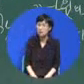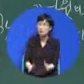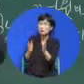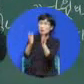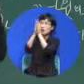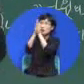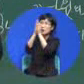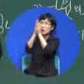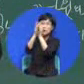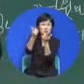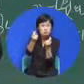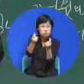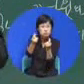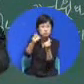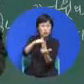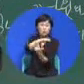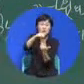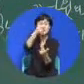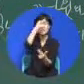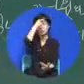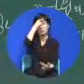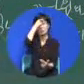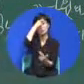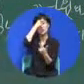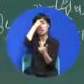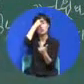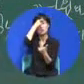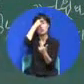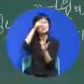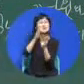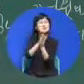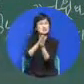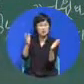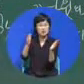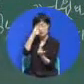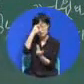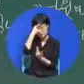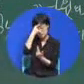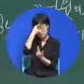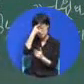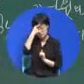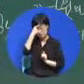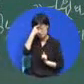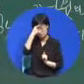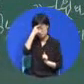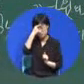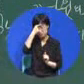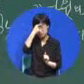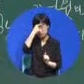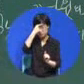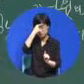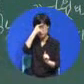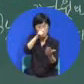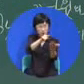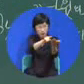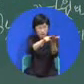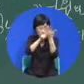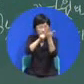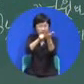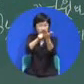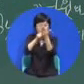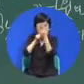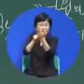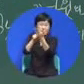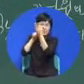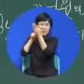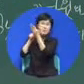you would pray. John began to pray. 기도하는 중에 여러 가지를 보여줬어요. And as he was in